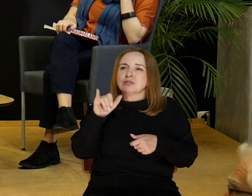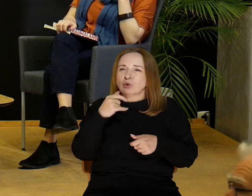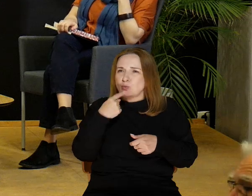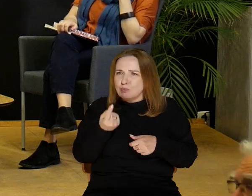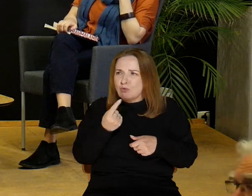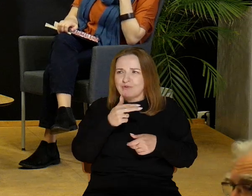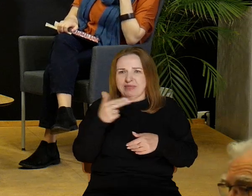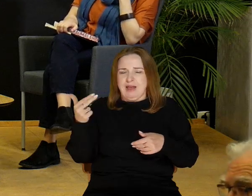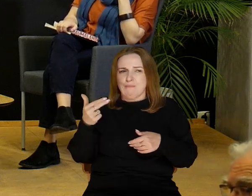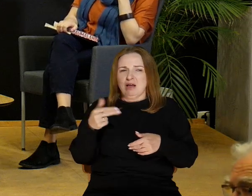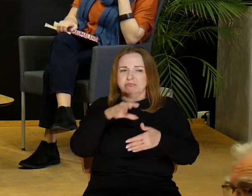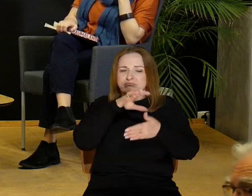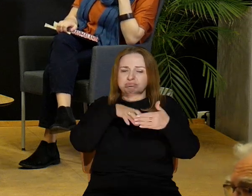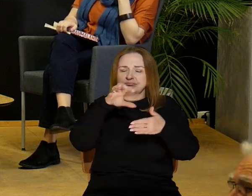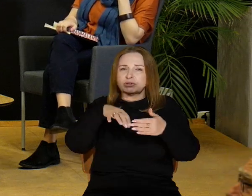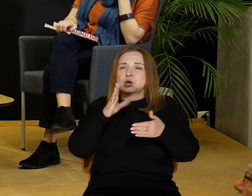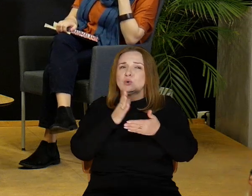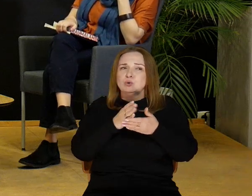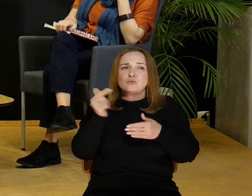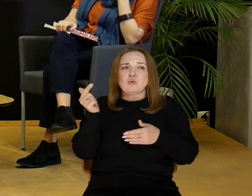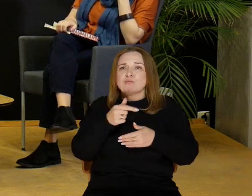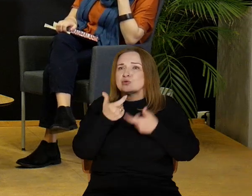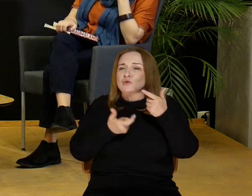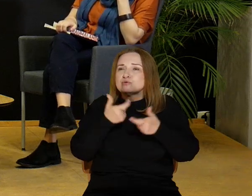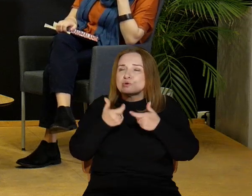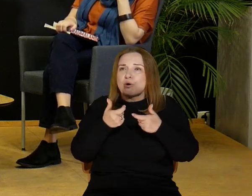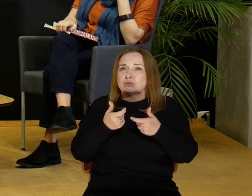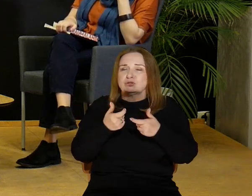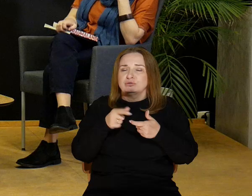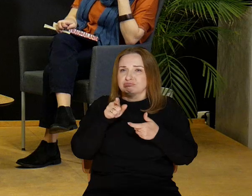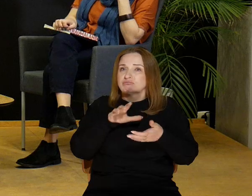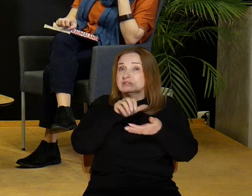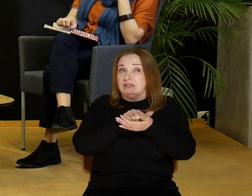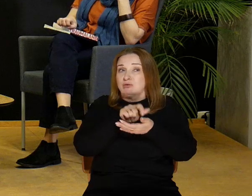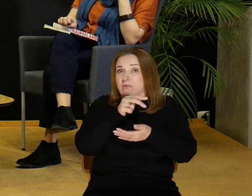pracach, artykułach postulował zajęcie się tym zjawiskiem.